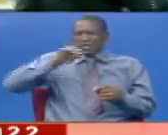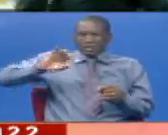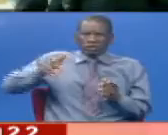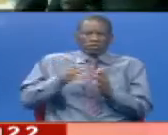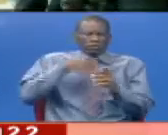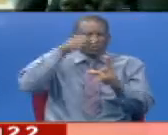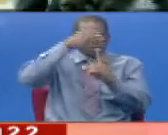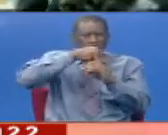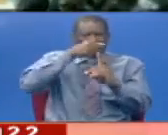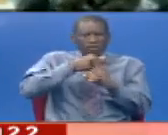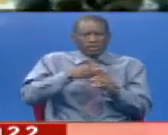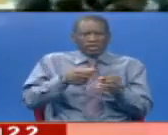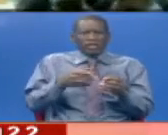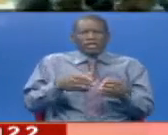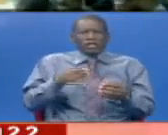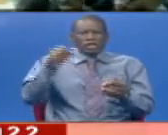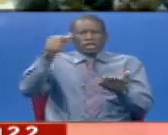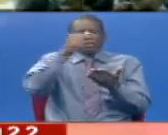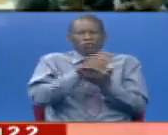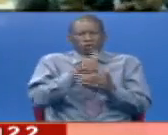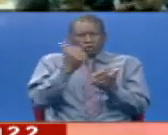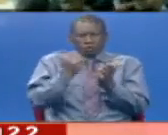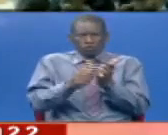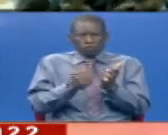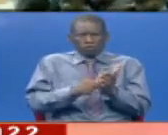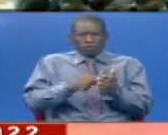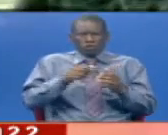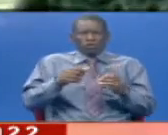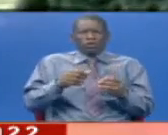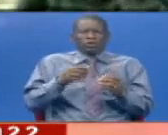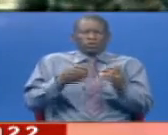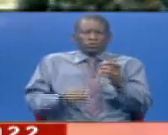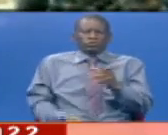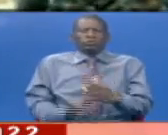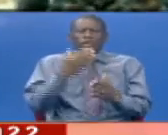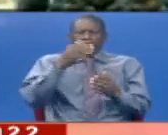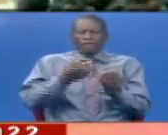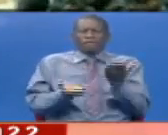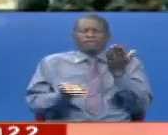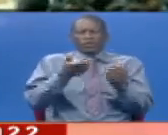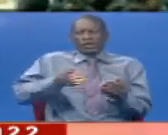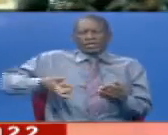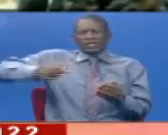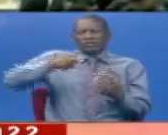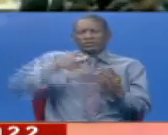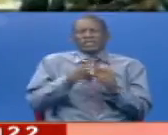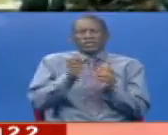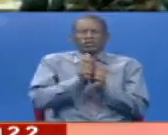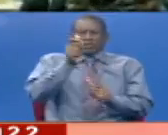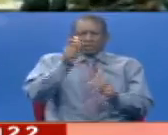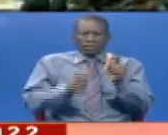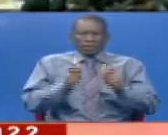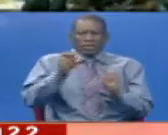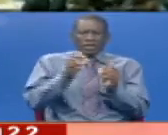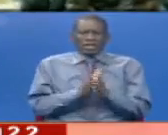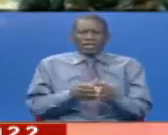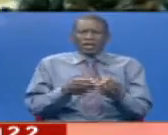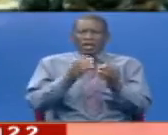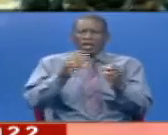na maneno ya ukosefu wa kazi kwa kuanzisha value addition tukianza na maziwa, na